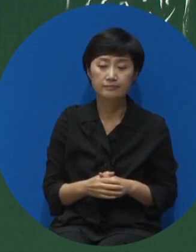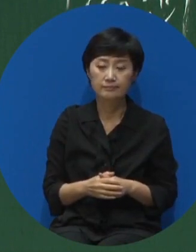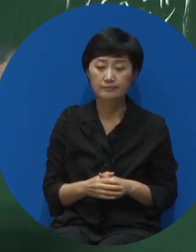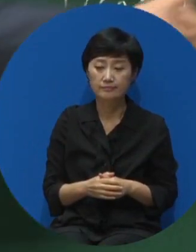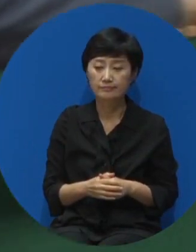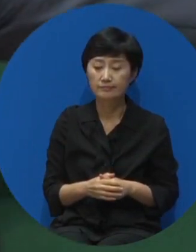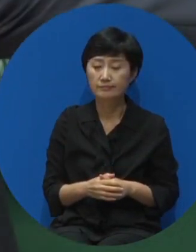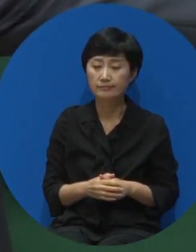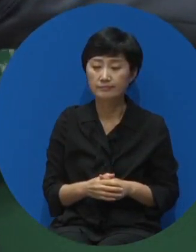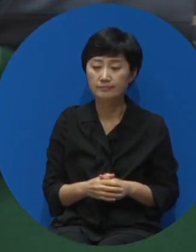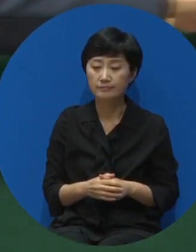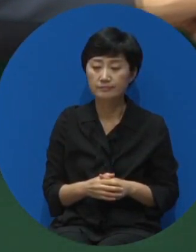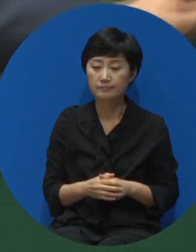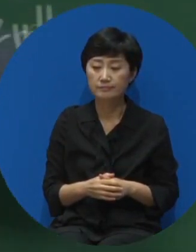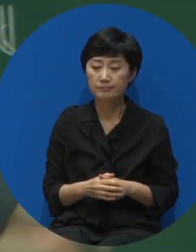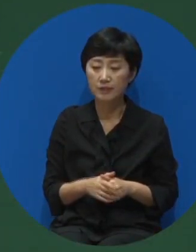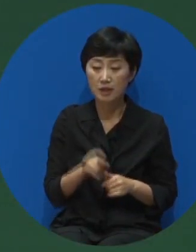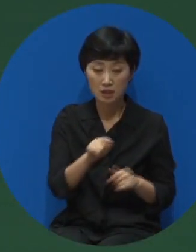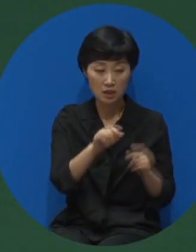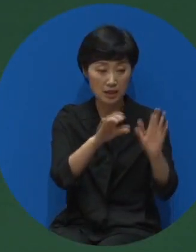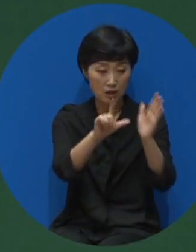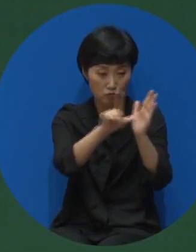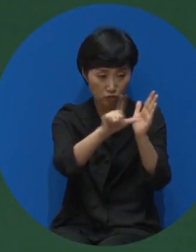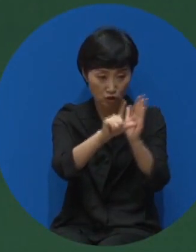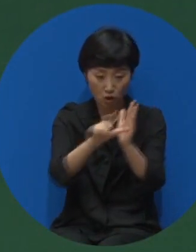그러니까 모든 걸 회복시켜요.